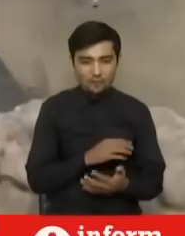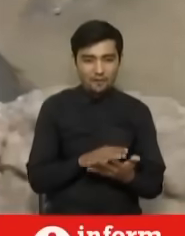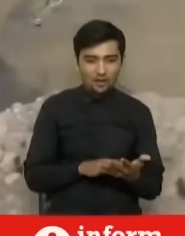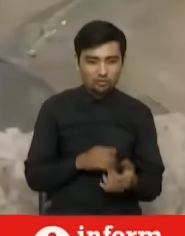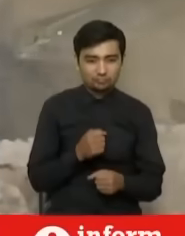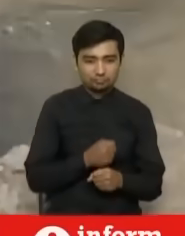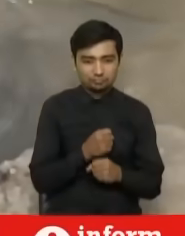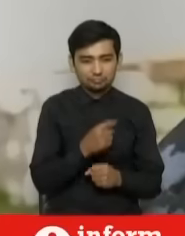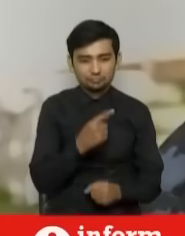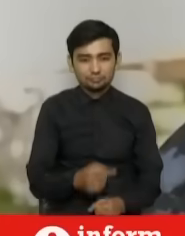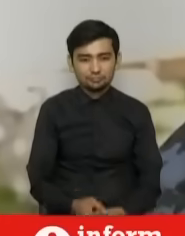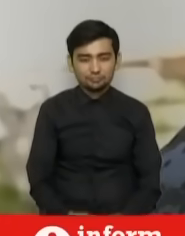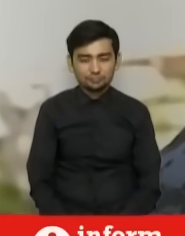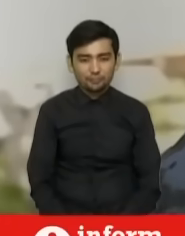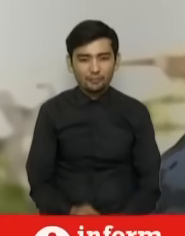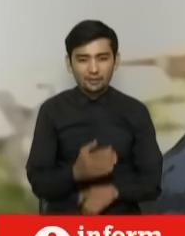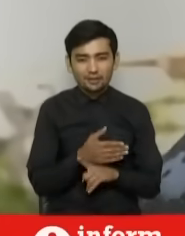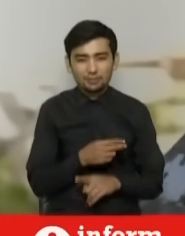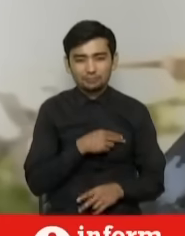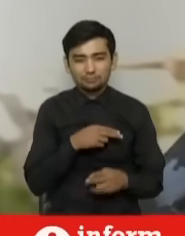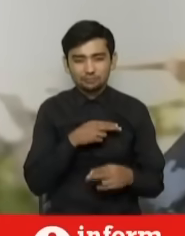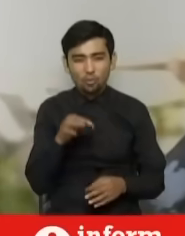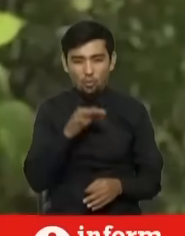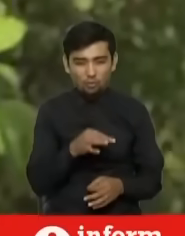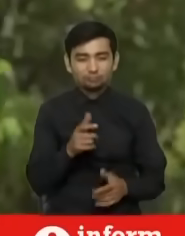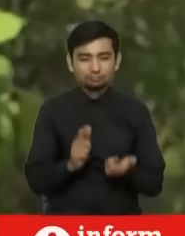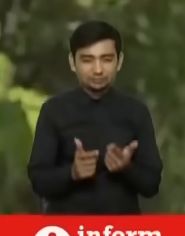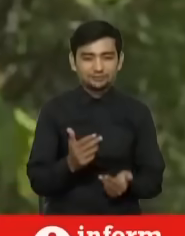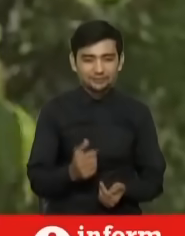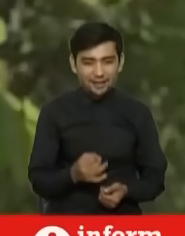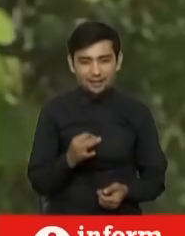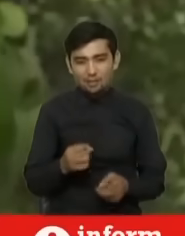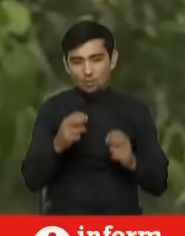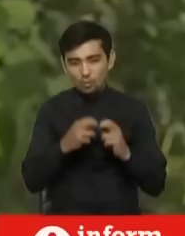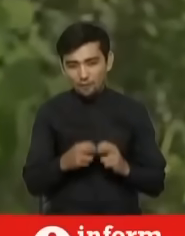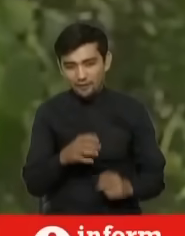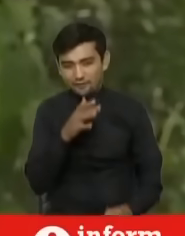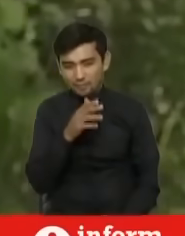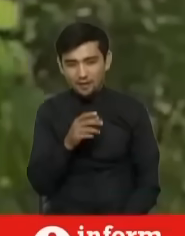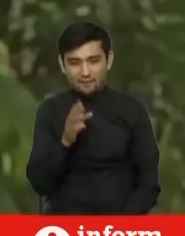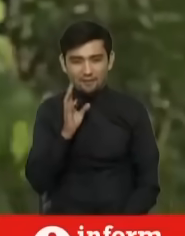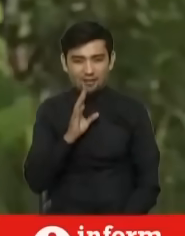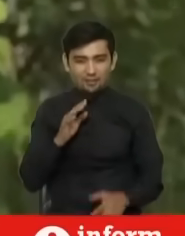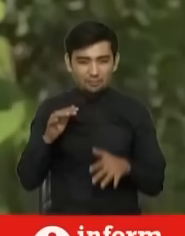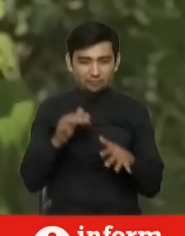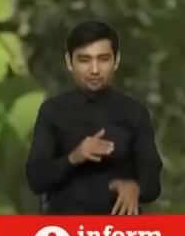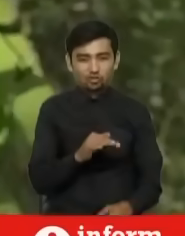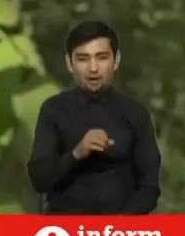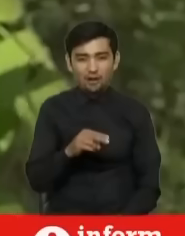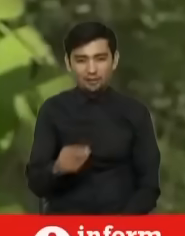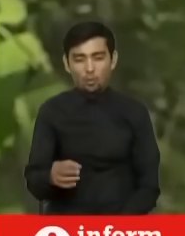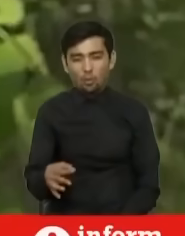қарқынды жүргізіп жатыр. Балықтың өлімі туралы ақпарат расталды. Анықтау барысында көктемгі су тасқын салдарын Жайық өзен жағадан